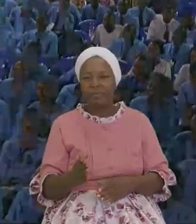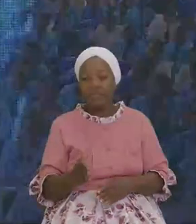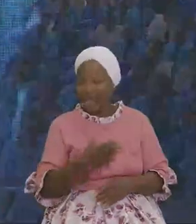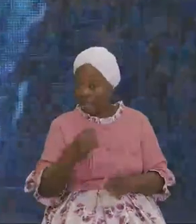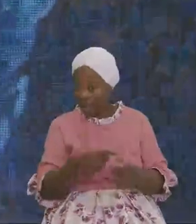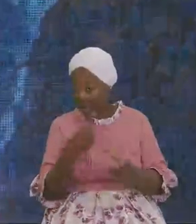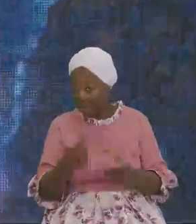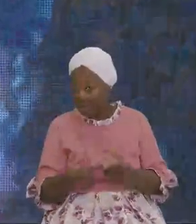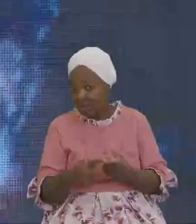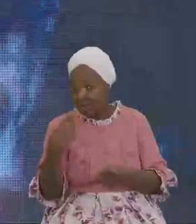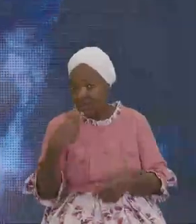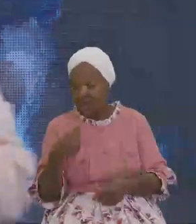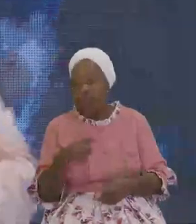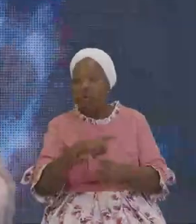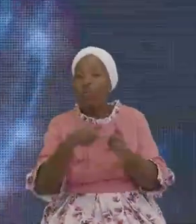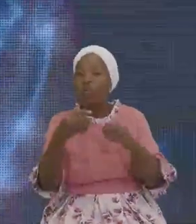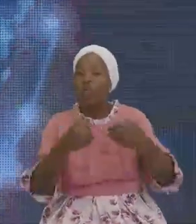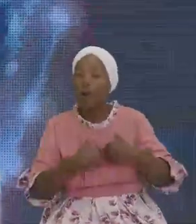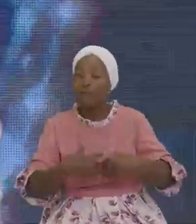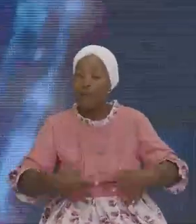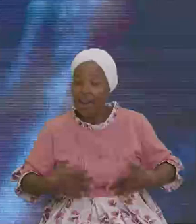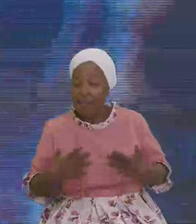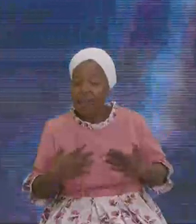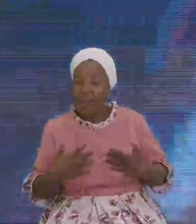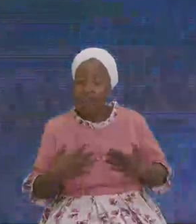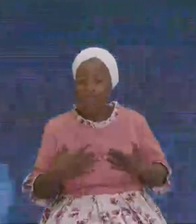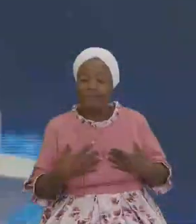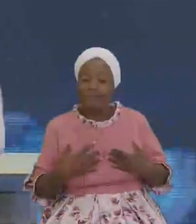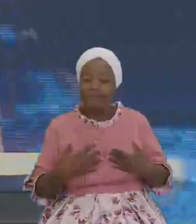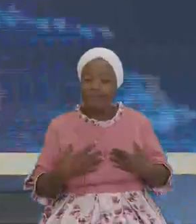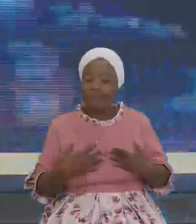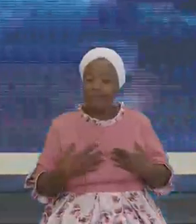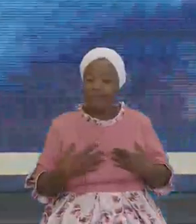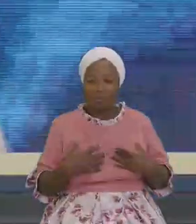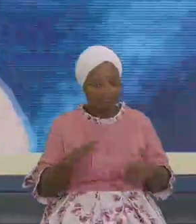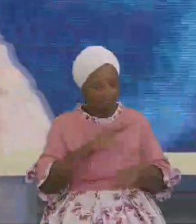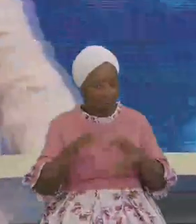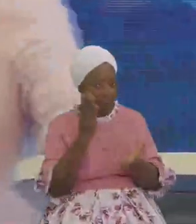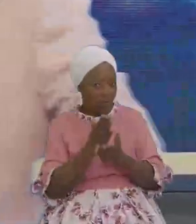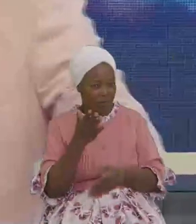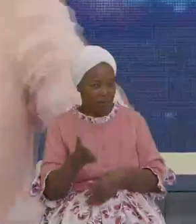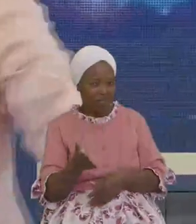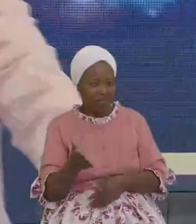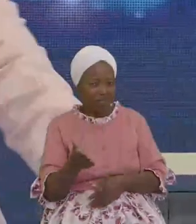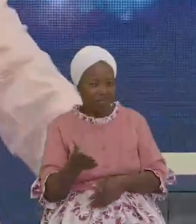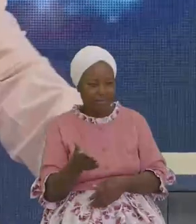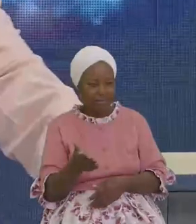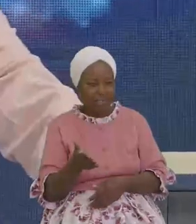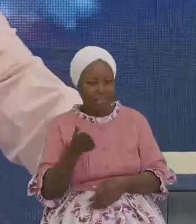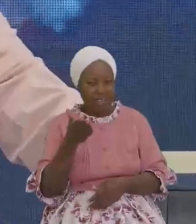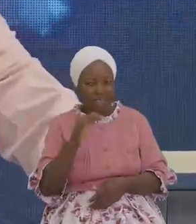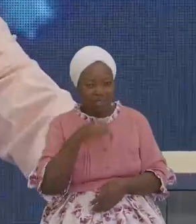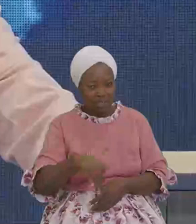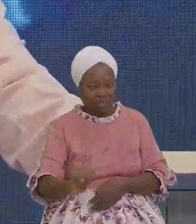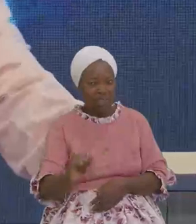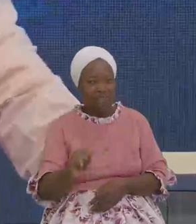sont passées. Et il dit, quand tu as la vie, ne t'arrête pas